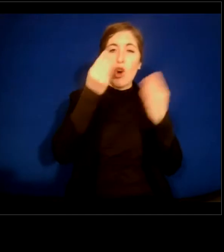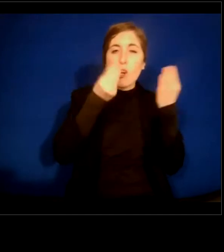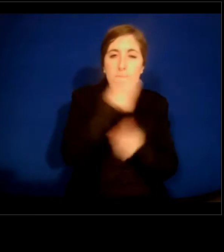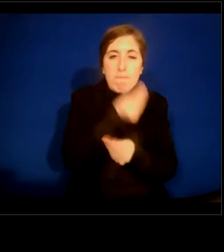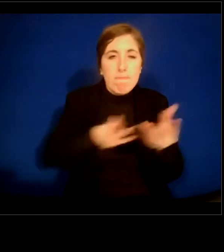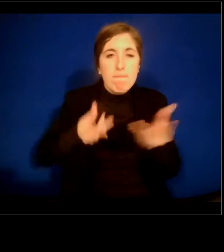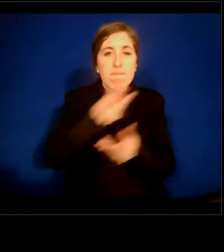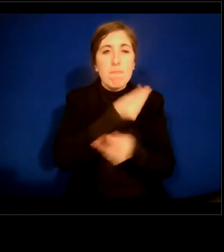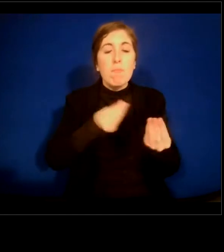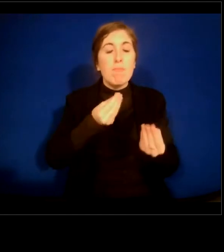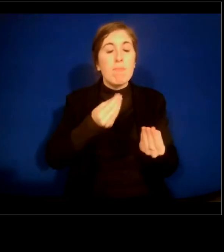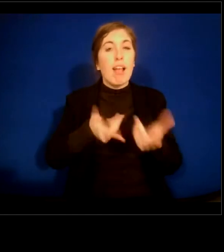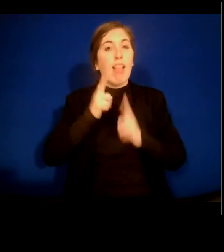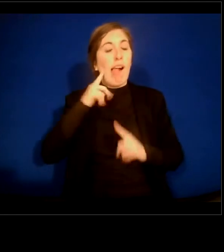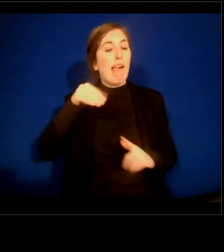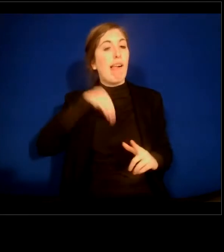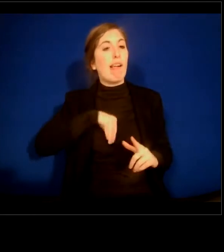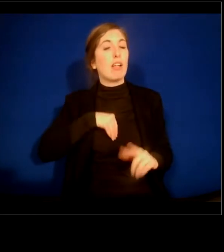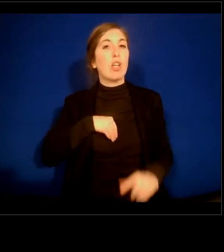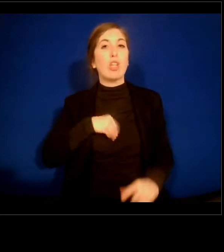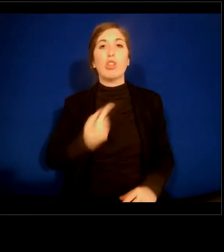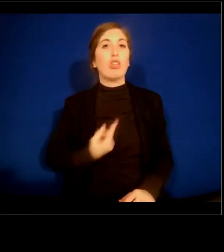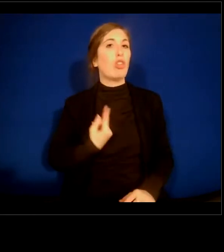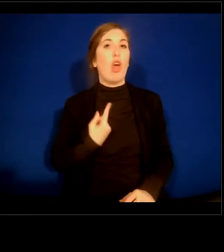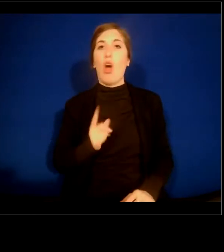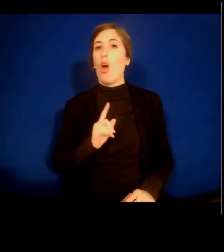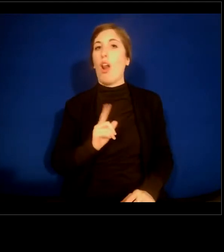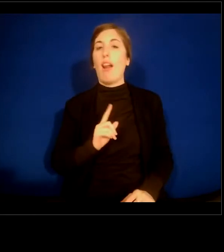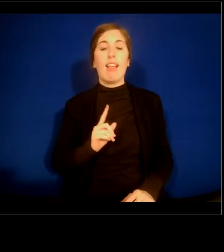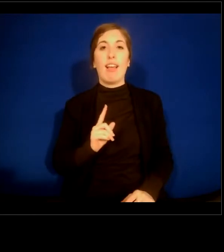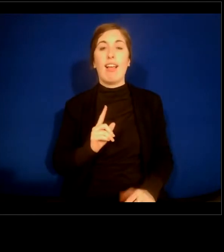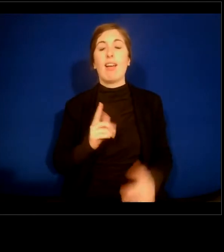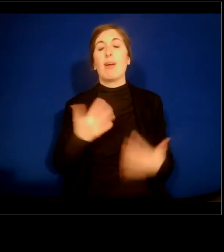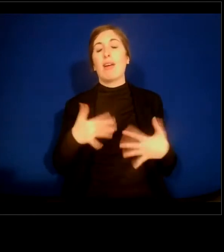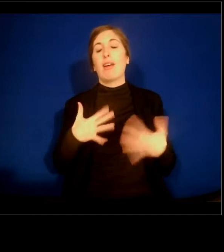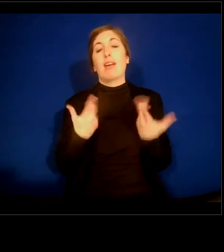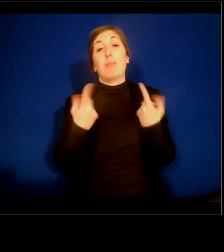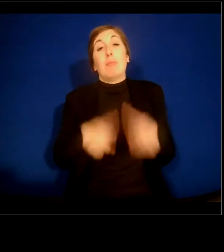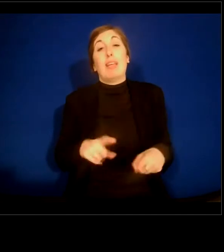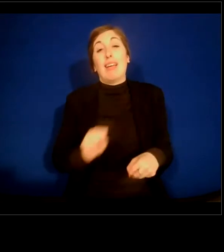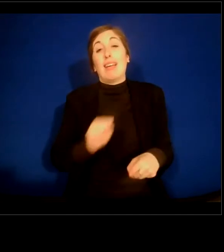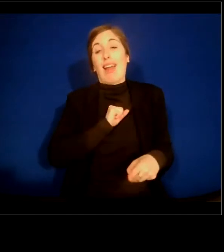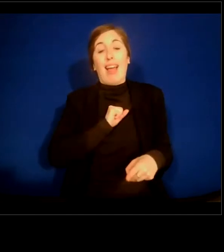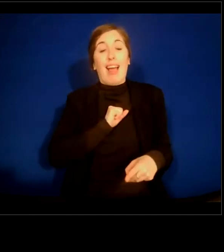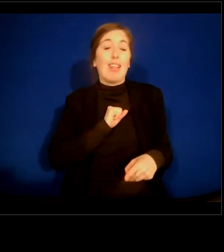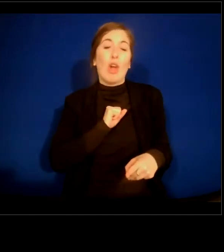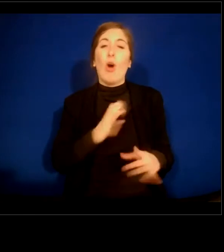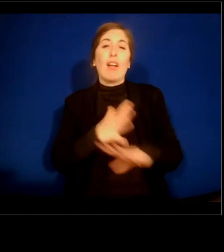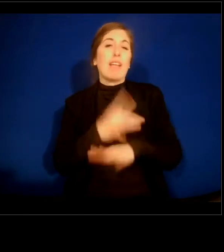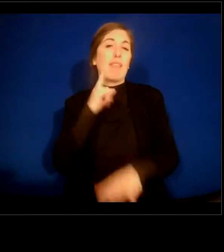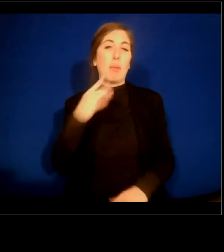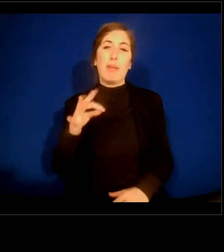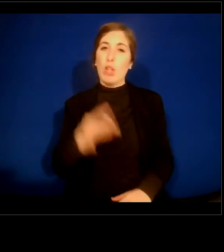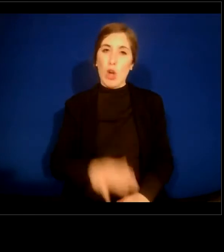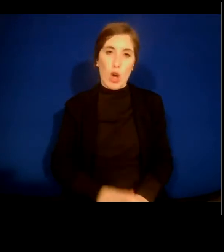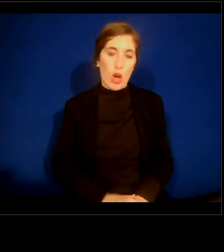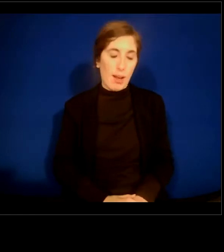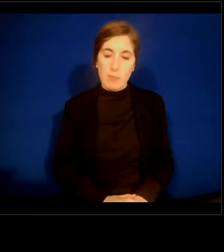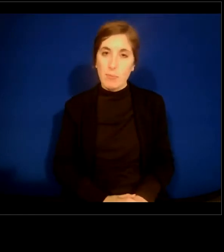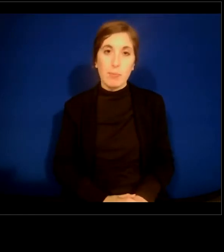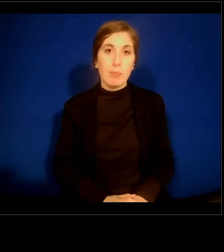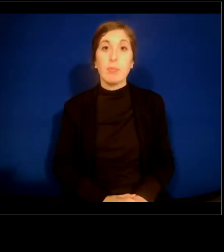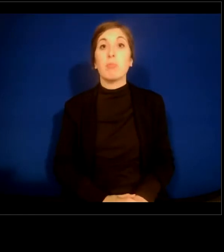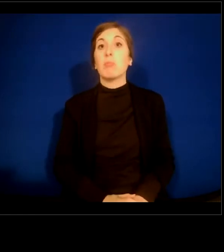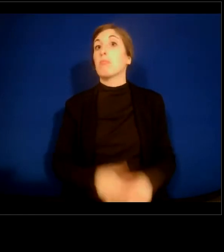non siamo soli, è una delle cose, io credo, migliori da fare. Così come in questo